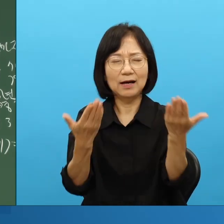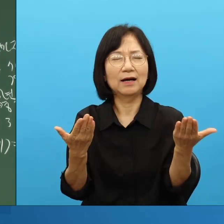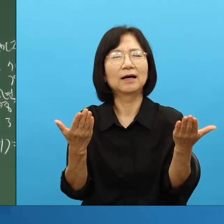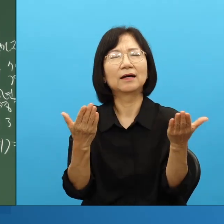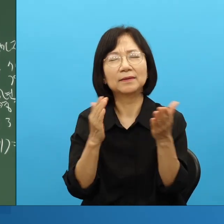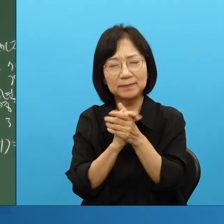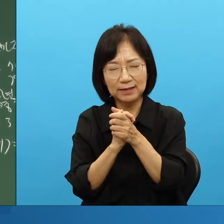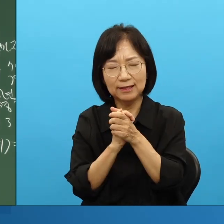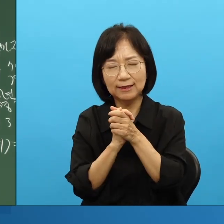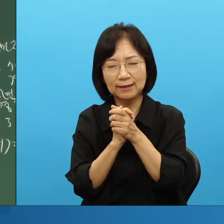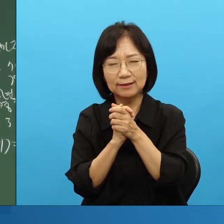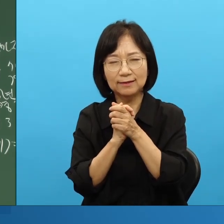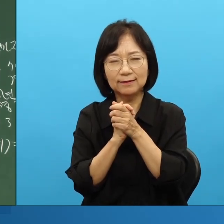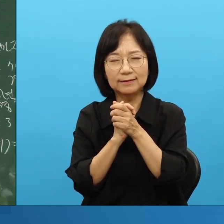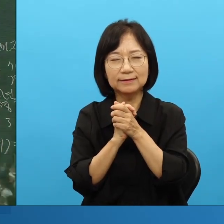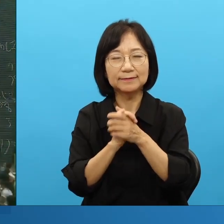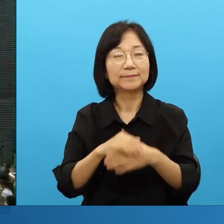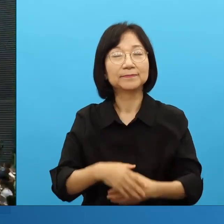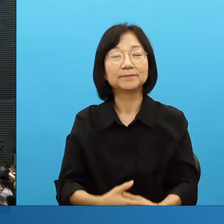奉耶稣基督的名祷告，阿门。